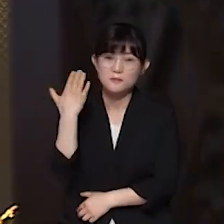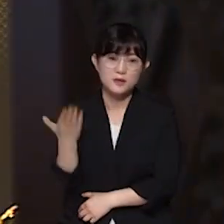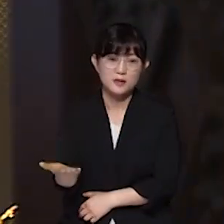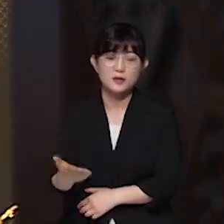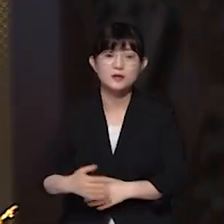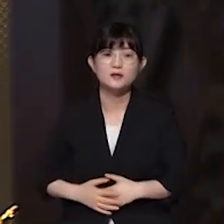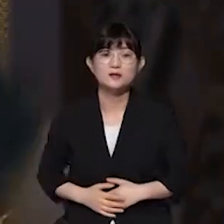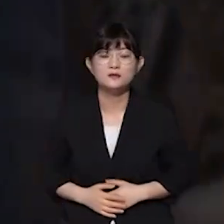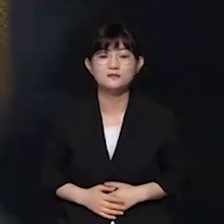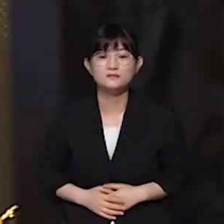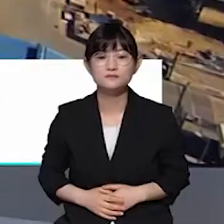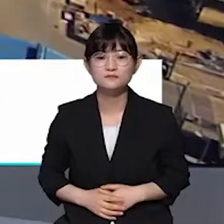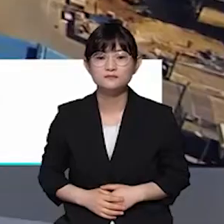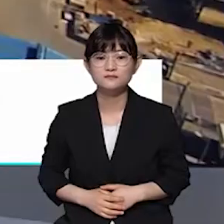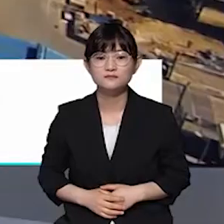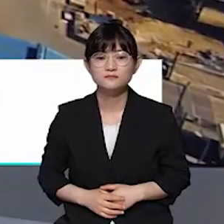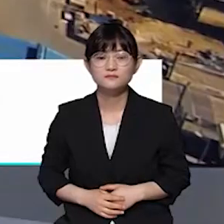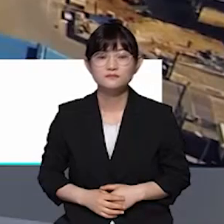이계혁입니다.